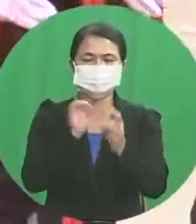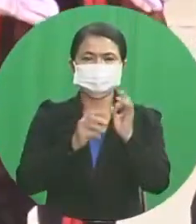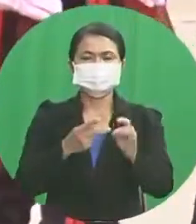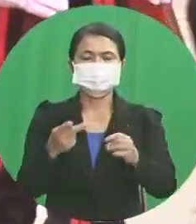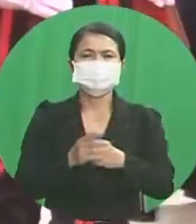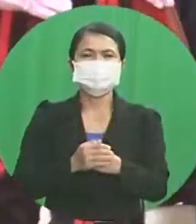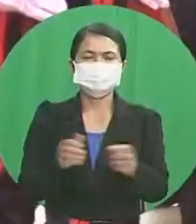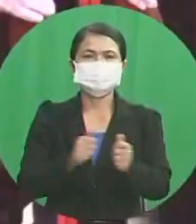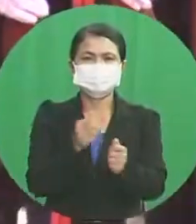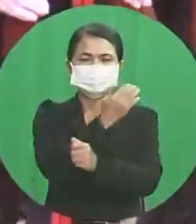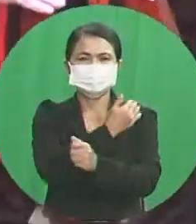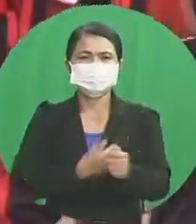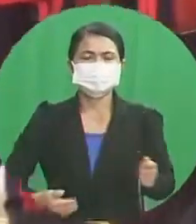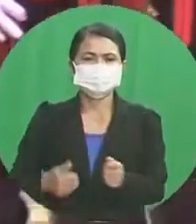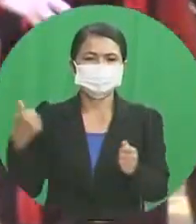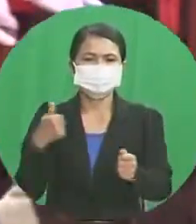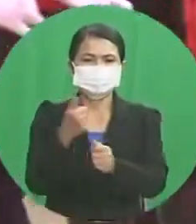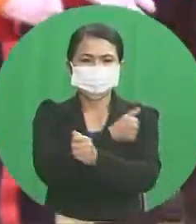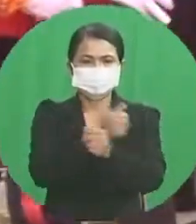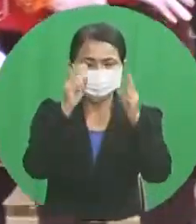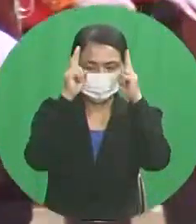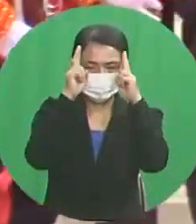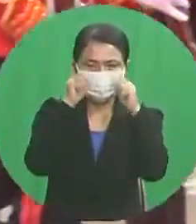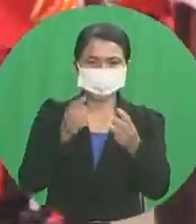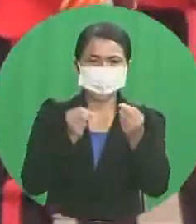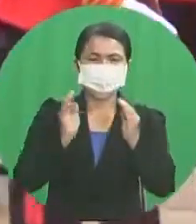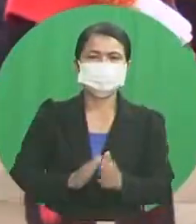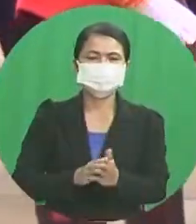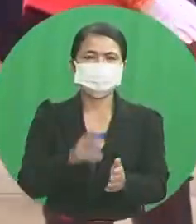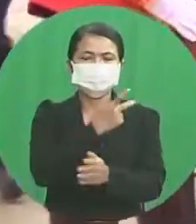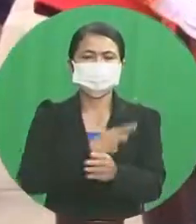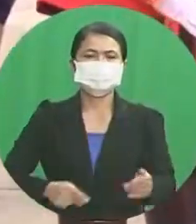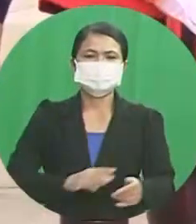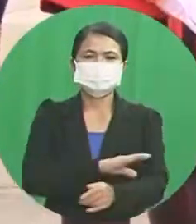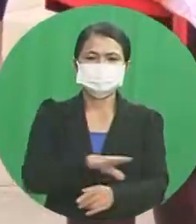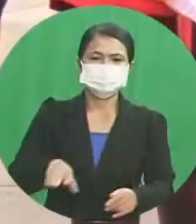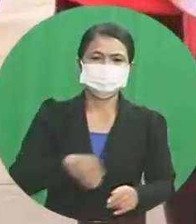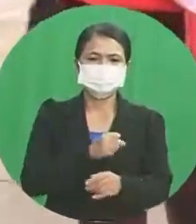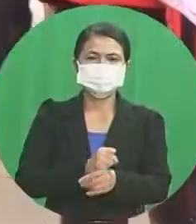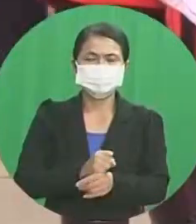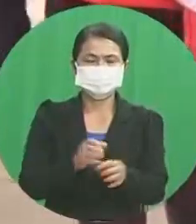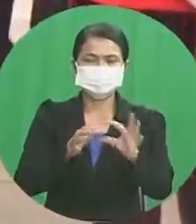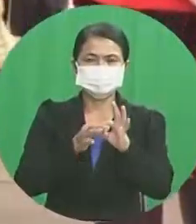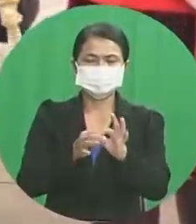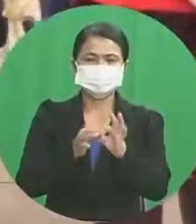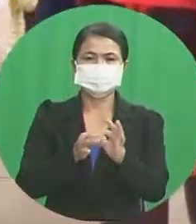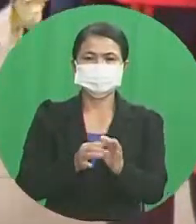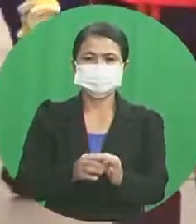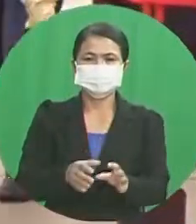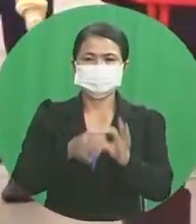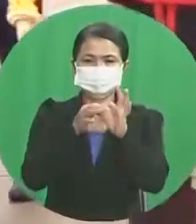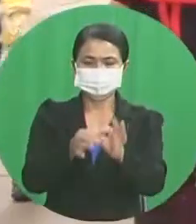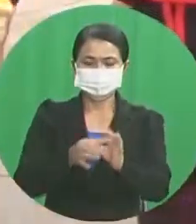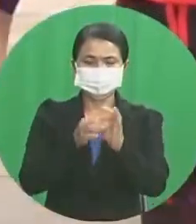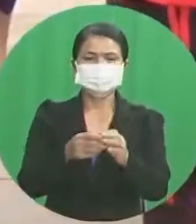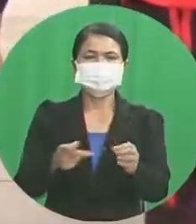គីជាមួយសម្ដេចអគ្គមហាសេនាបតីតេជោហ៊ុនសែននាយករដ្ឋមន្ត្រីនៃព្រះរាជាណាចក្រកម្ពុជាលើទំនាក់ទំនងនិងកិច្ចសហប្រតិប